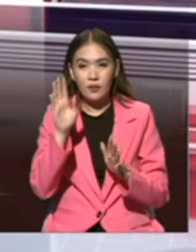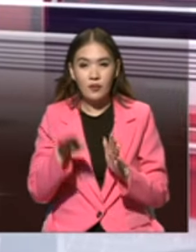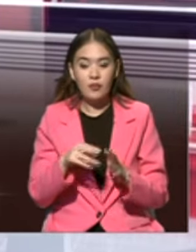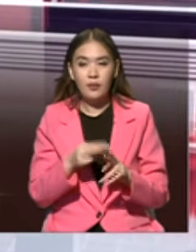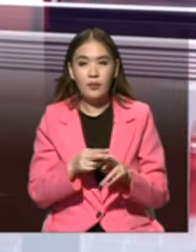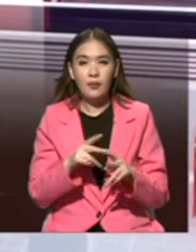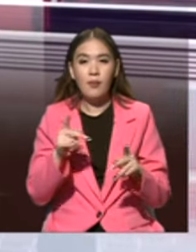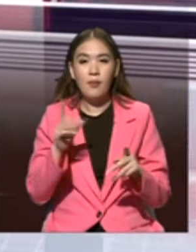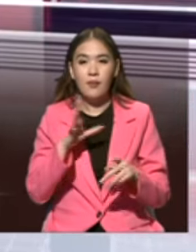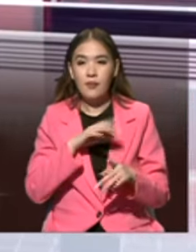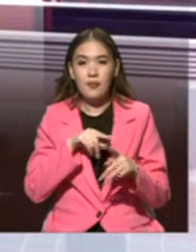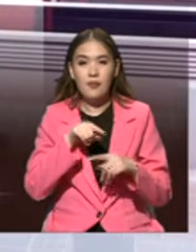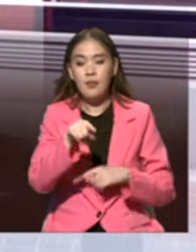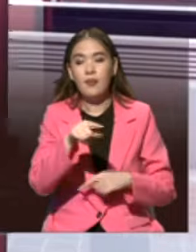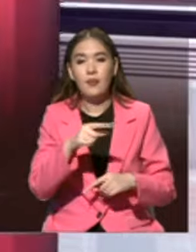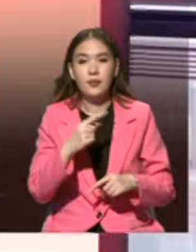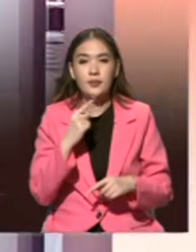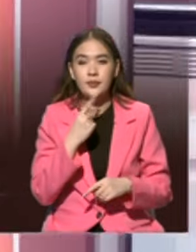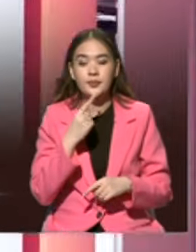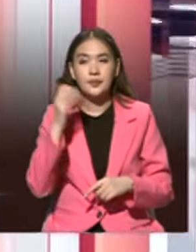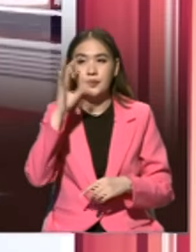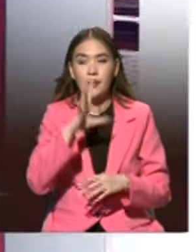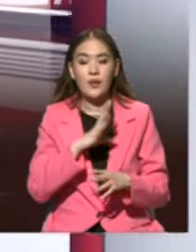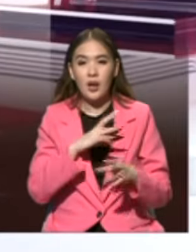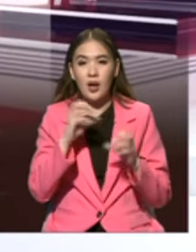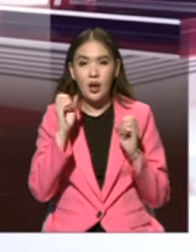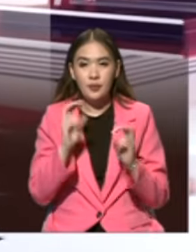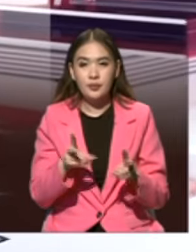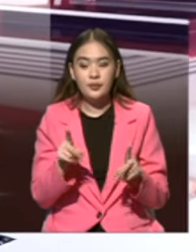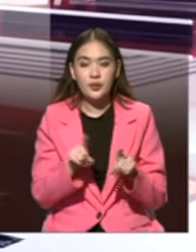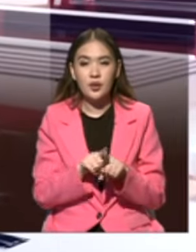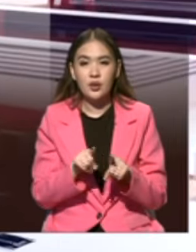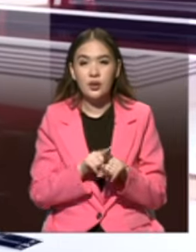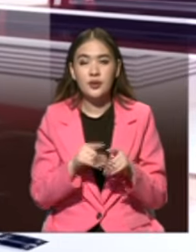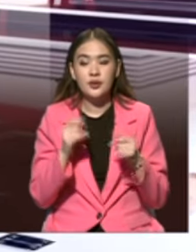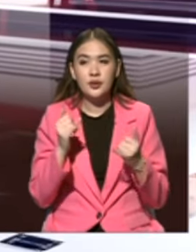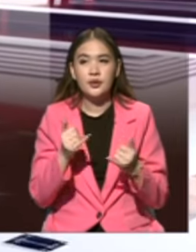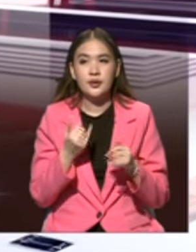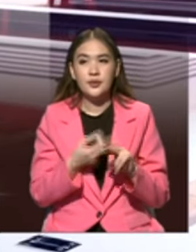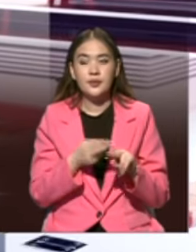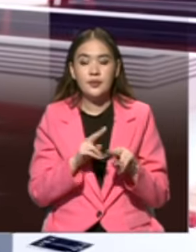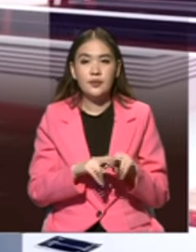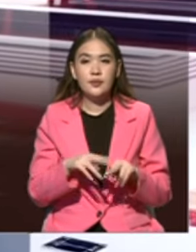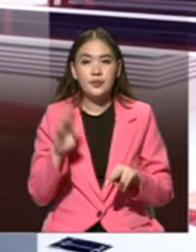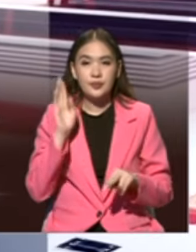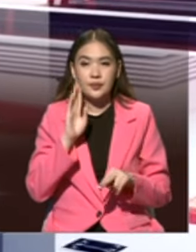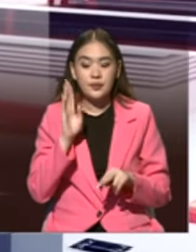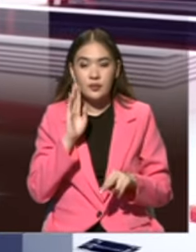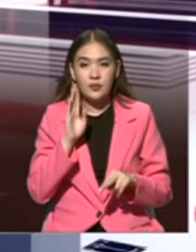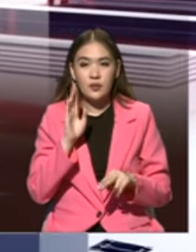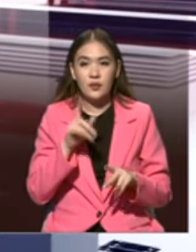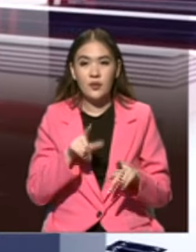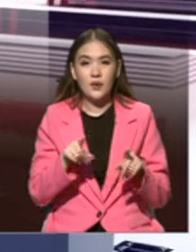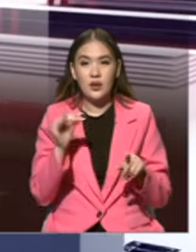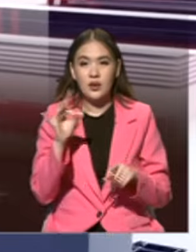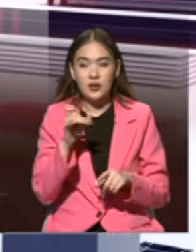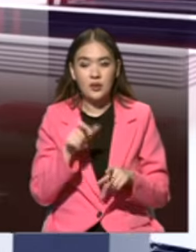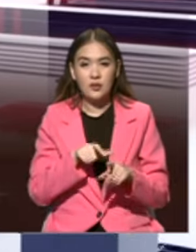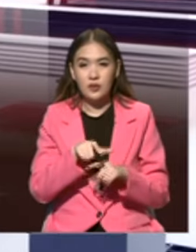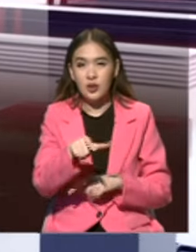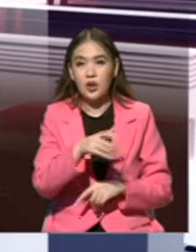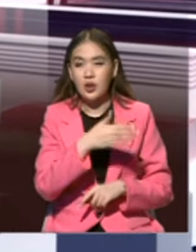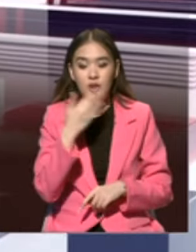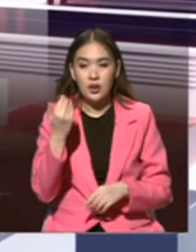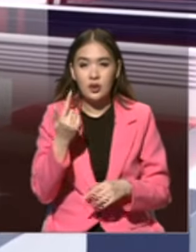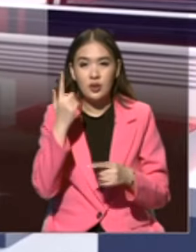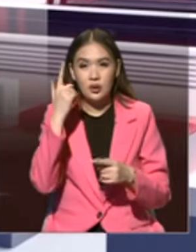жаққа өту мүмкін емес, өйткені адам өміріне қауіпті да барлық жағдай. Қазір су тартылма, жол жоқ, оның сыртында біліп отырсыздар, Жангелді